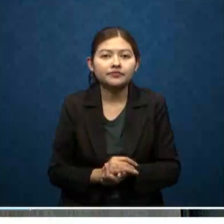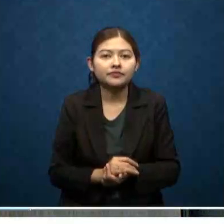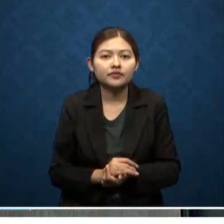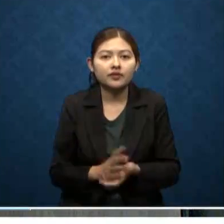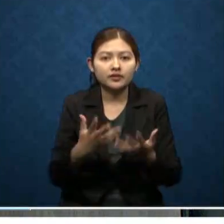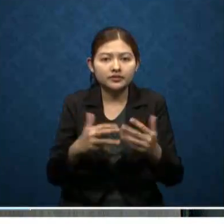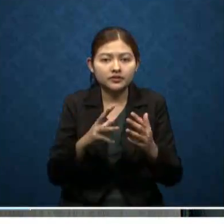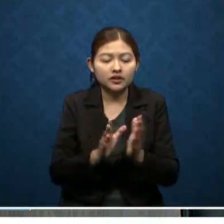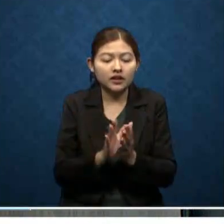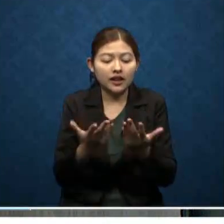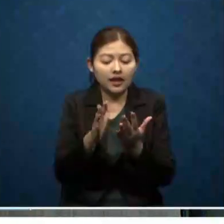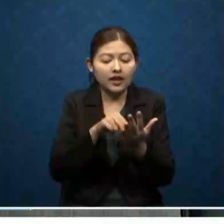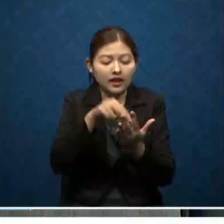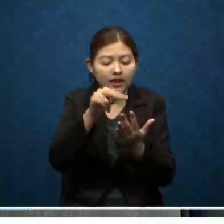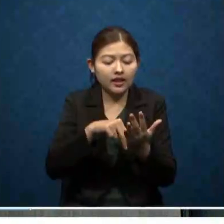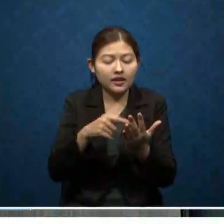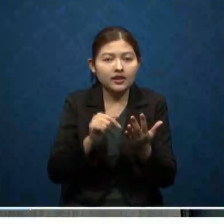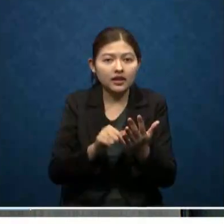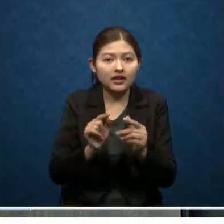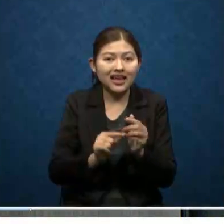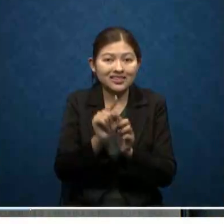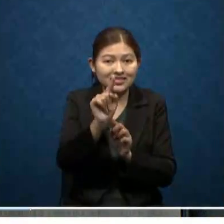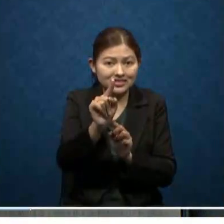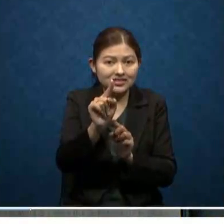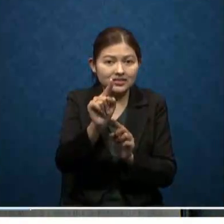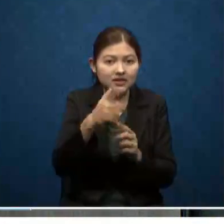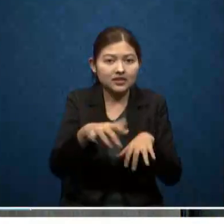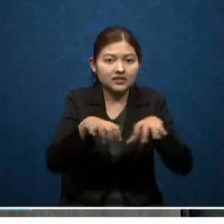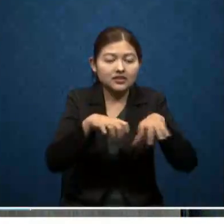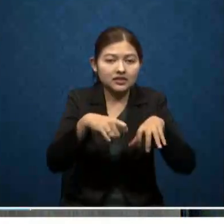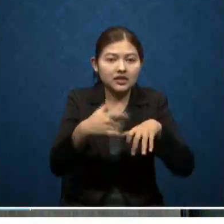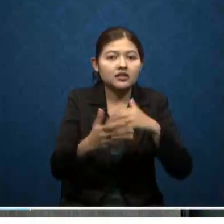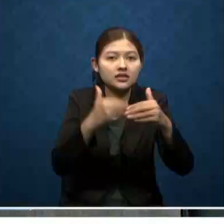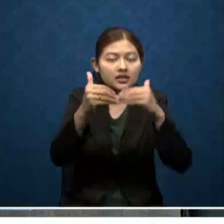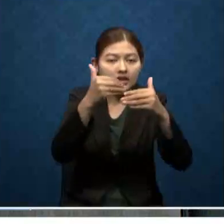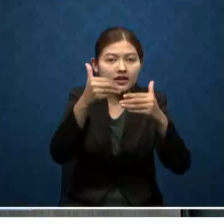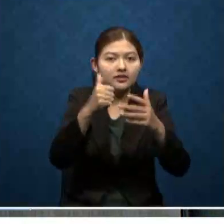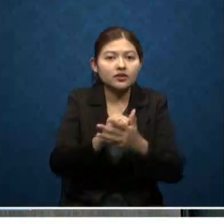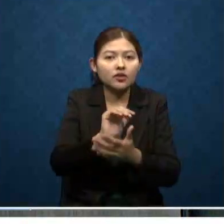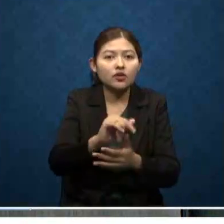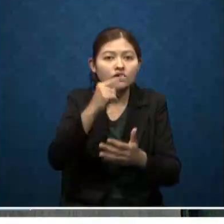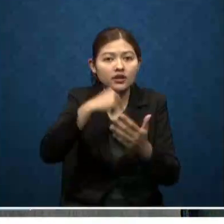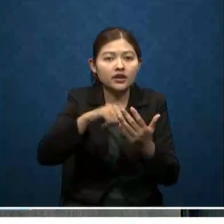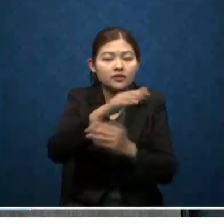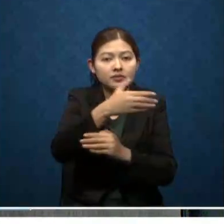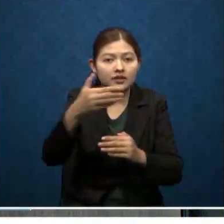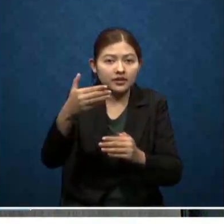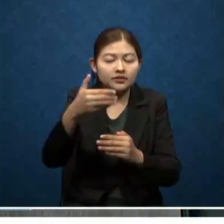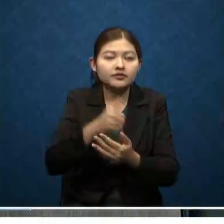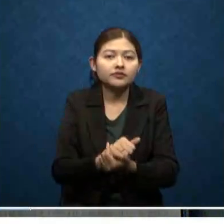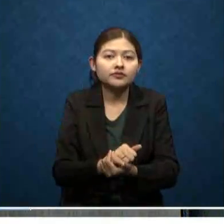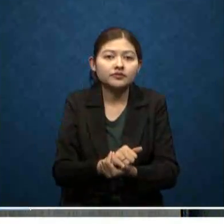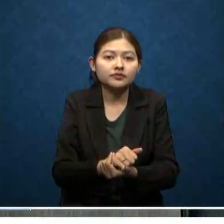เพราะว่าเมื่อมาดูในรายละเอียดนะครับท่านจะเห็นว่าด้านที่ 1ด้านการบริหารกิจการพลังงานของประเทศนะครับ